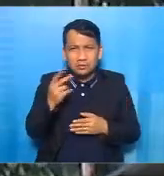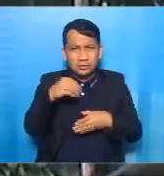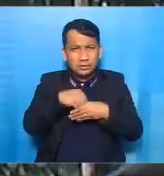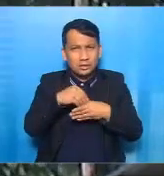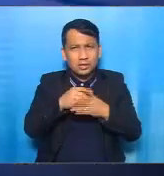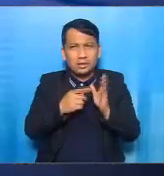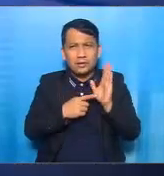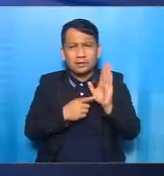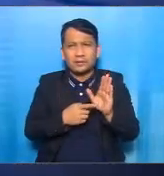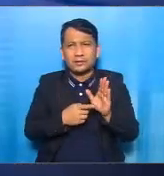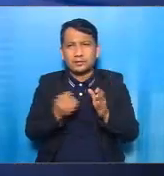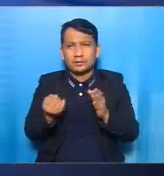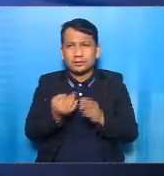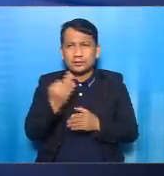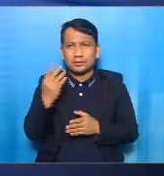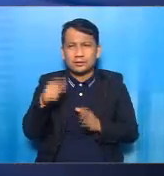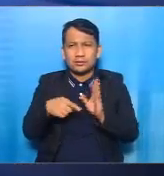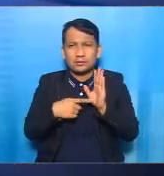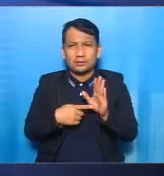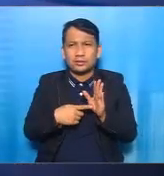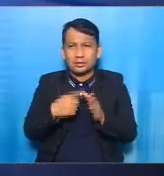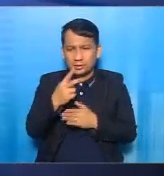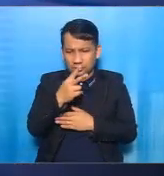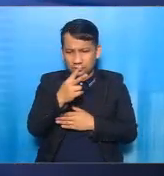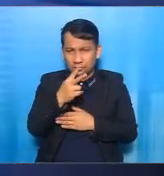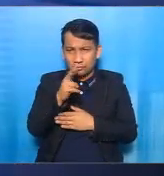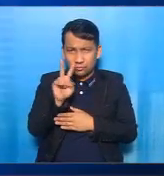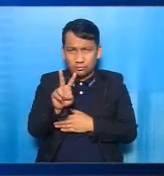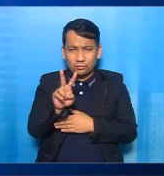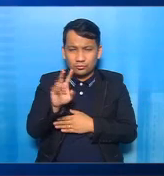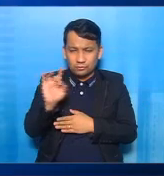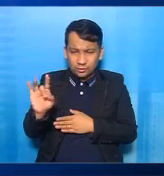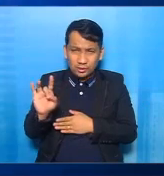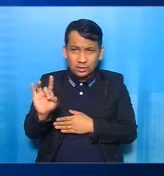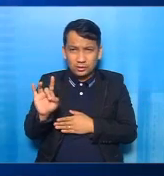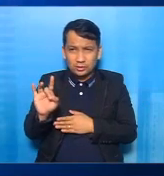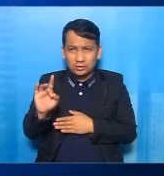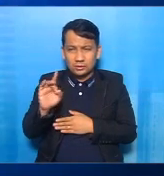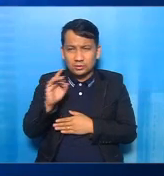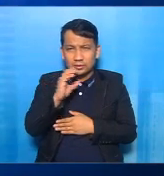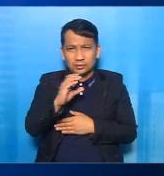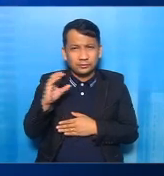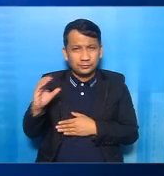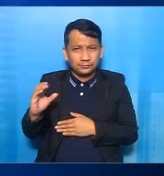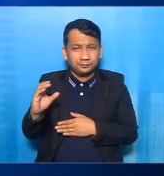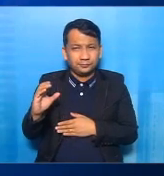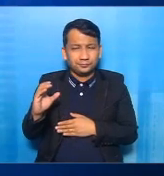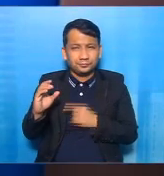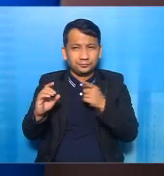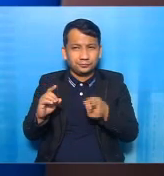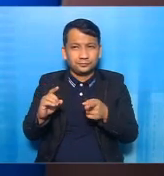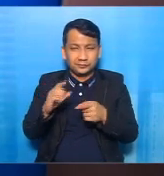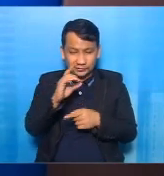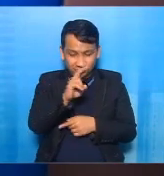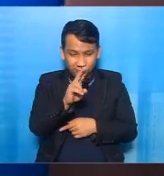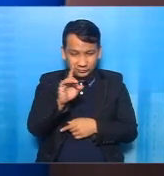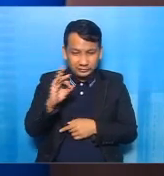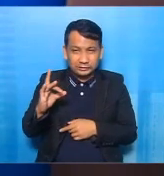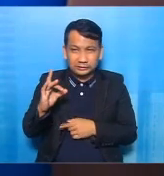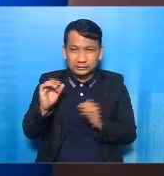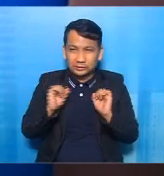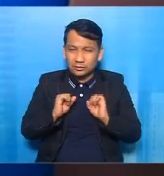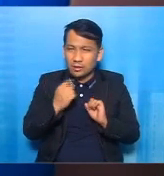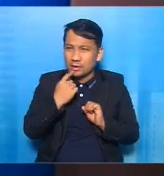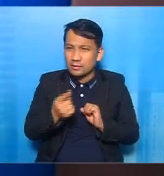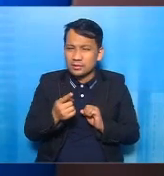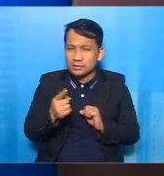loob nito. Dapat kasi ay mula sa 2 hanggang 8 degrees Celsius lang ang storage temperature nito ayon sa AstraZeneca. Pero pagtitiyak ni